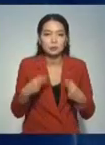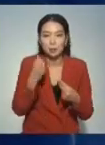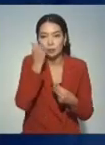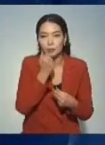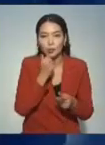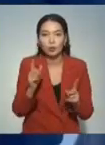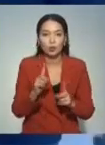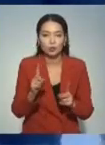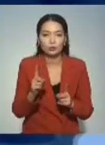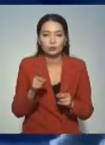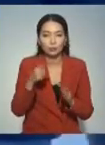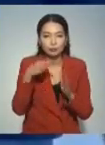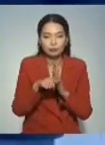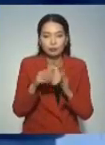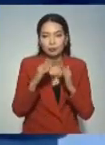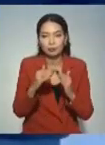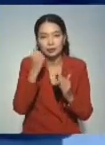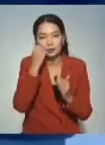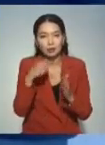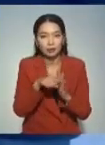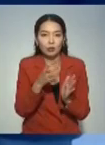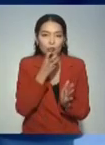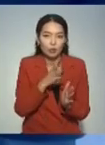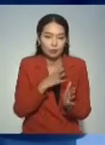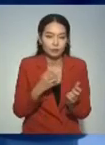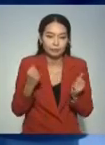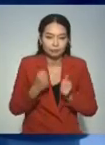на заброшенное здание. К тому же был очень тепло одет.